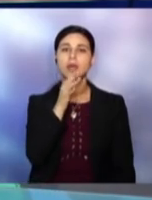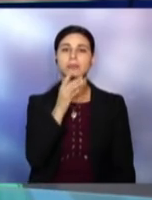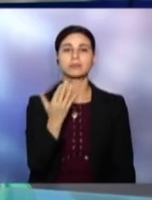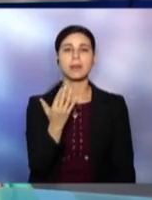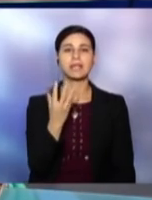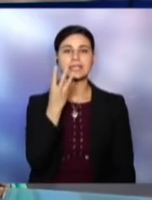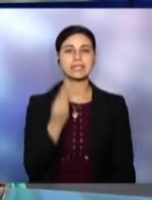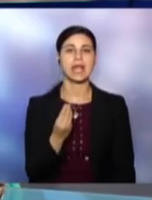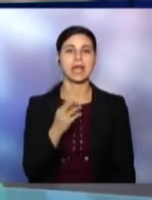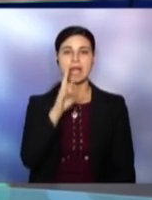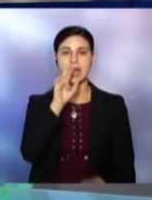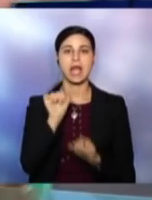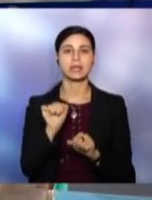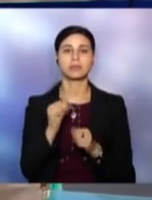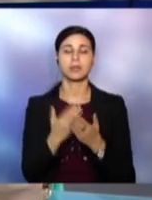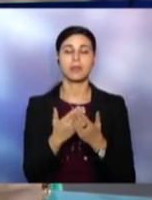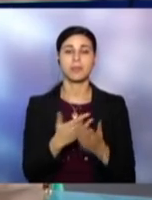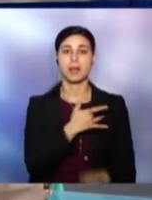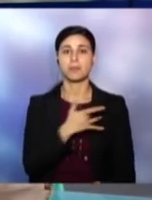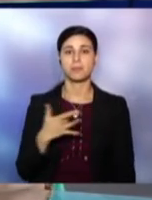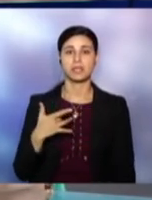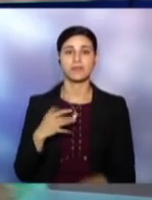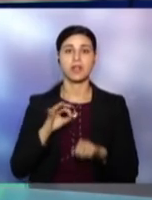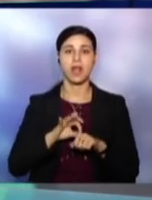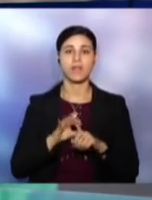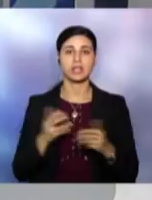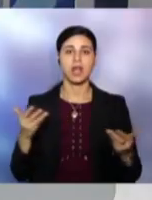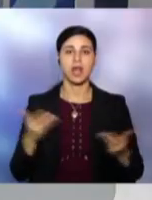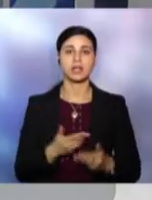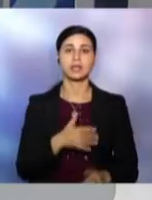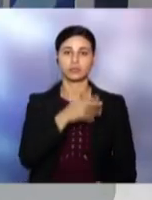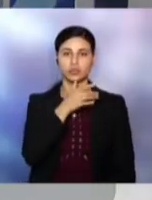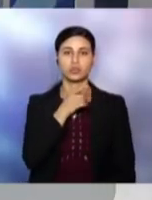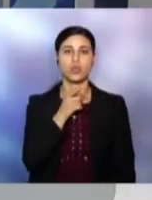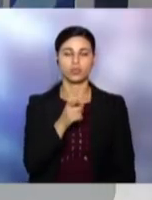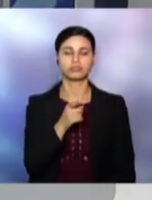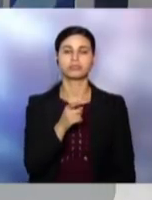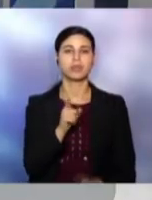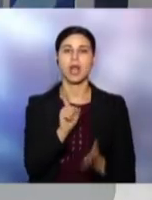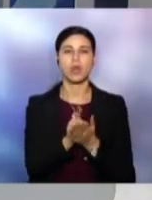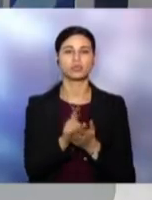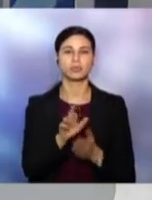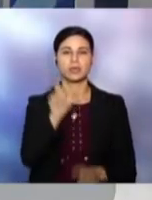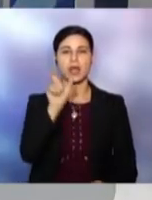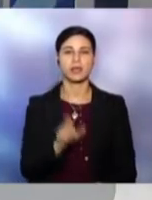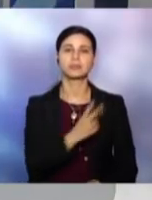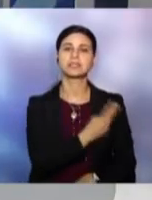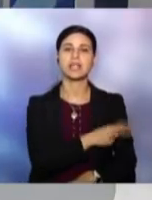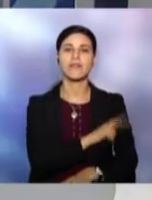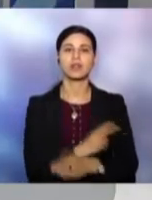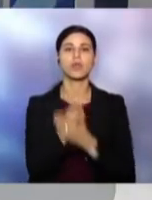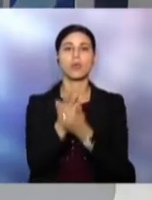ვთქვათ პნემონიის დროს, როდესაც ეს არის გაურთულებელი პნემონია, ანუ პნემონია, რომელიც არ საჭიროებს, რომ პაციენტი მოთავსდეს